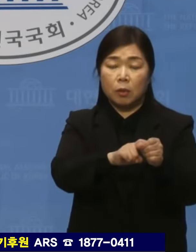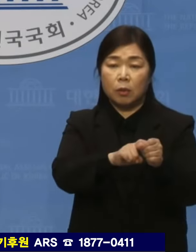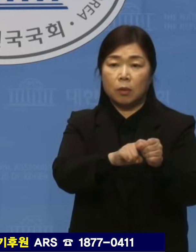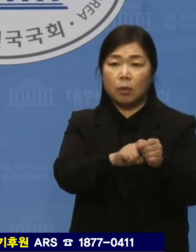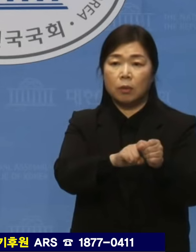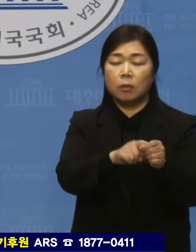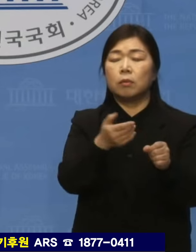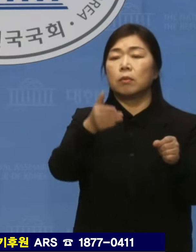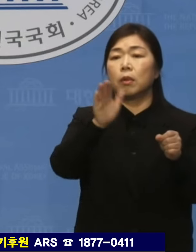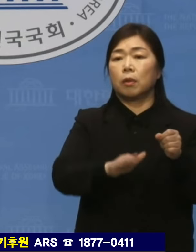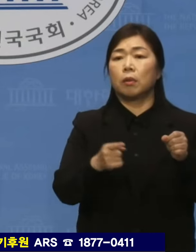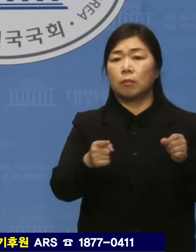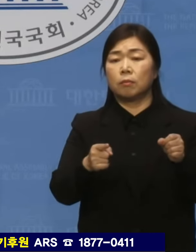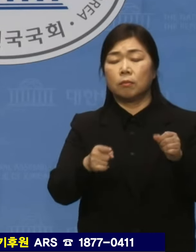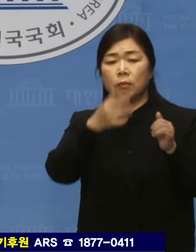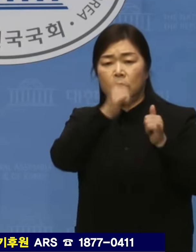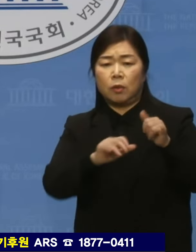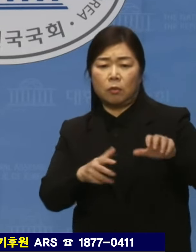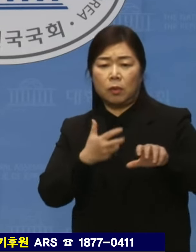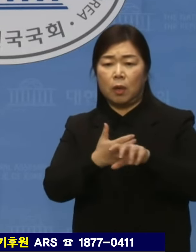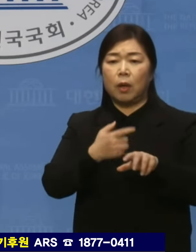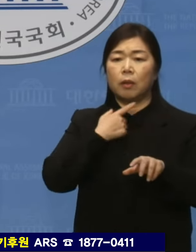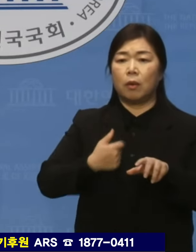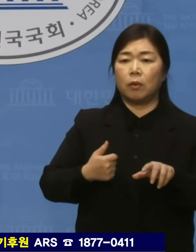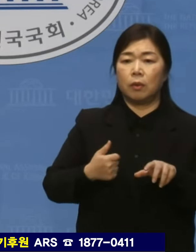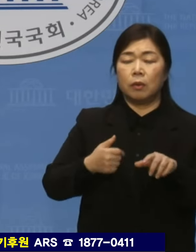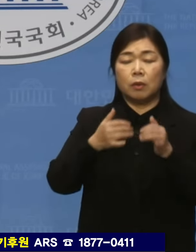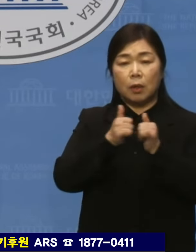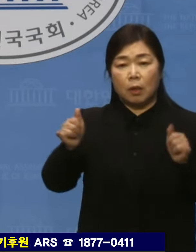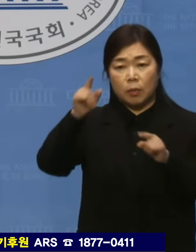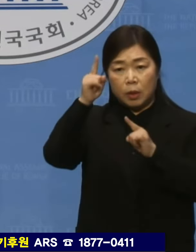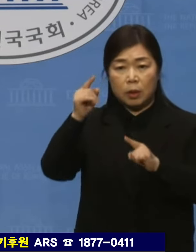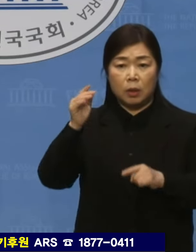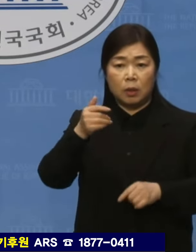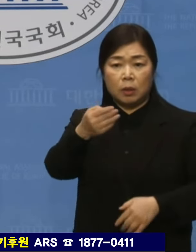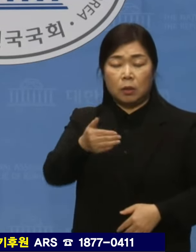광장으로 만들어 역사 쿠데타의 베이스 캠프로 삼으려는 것입니까?